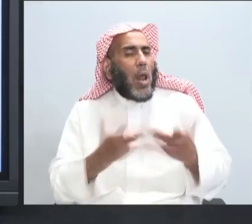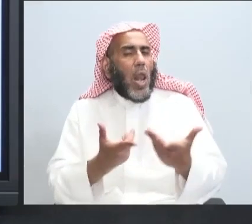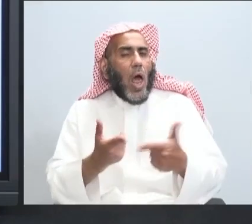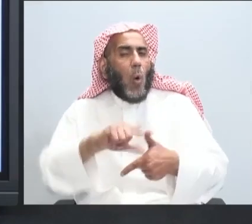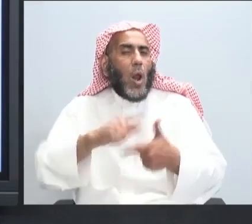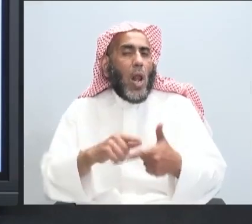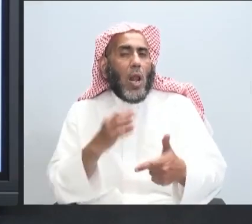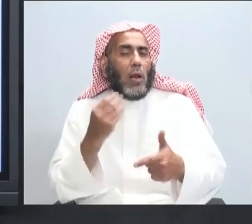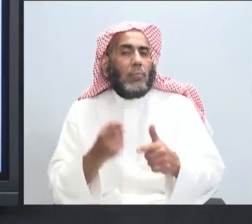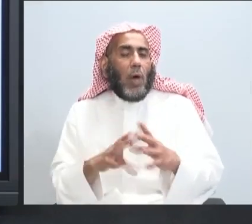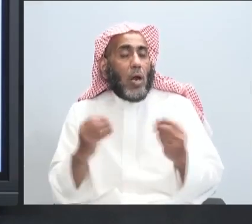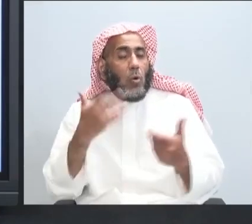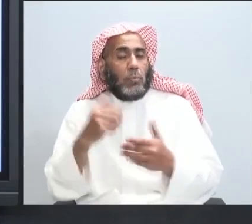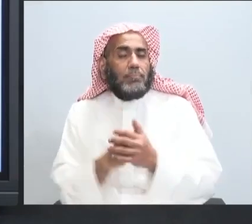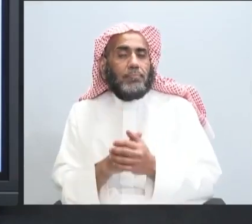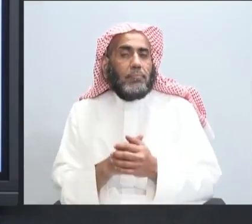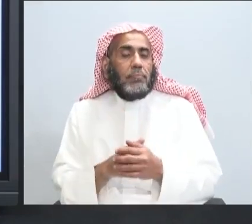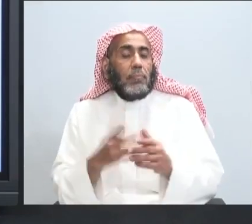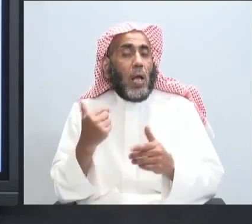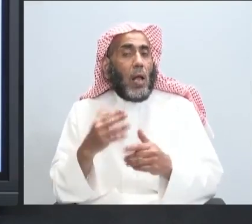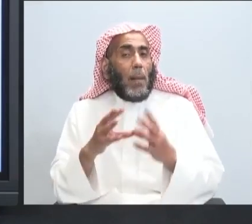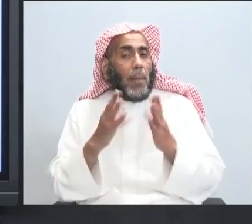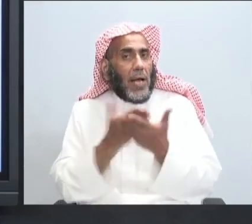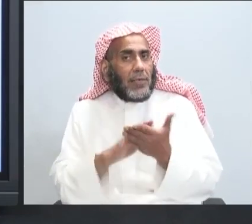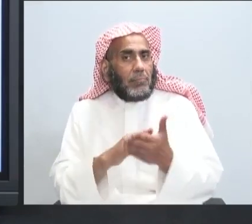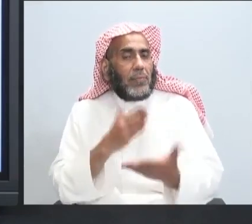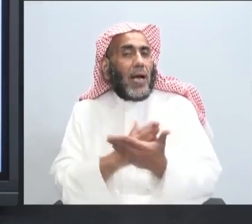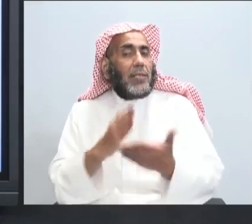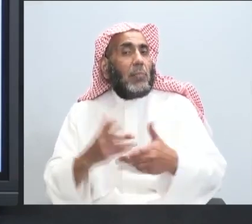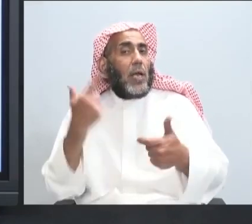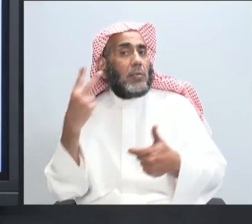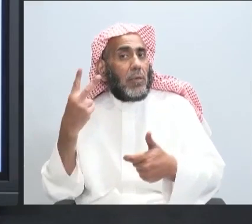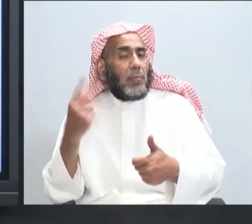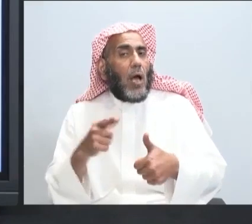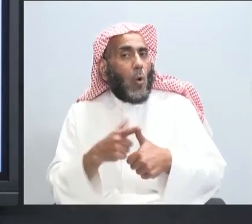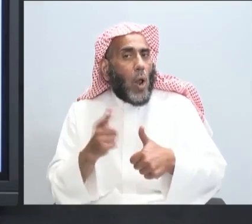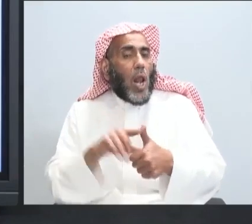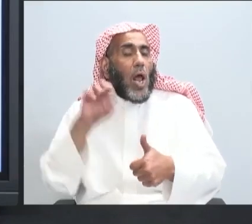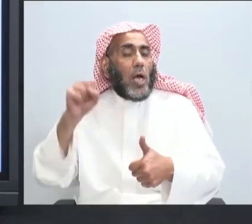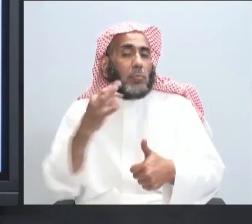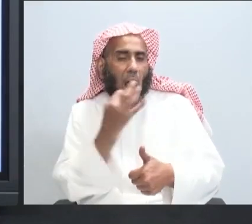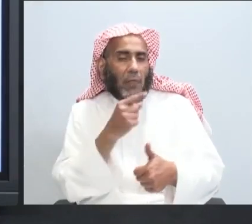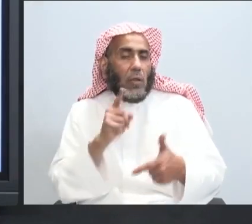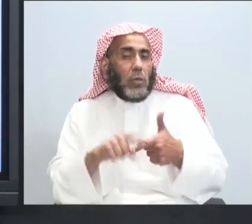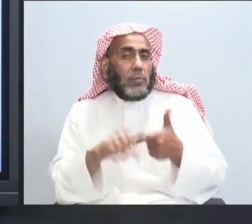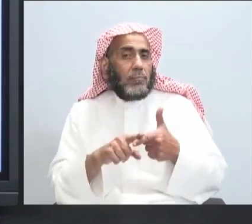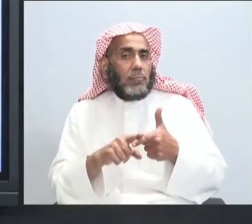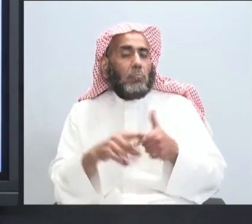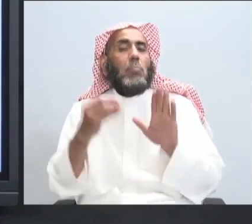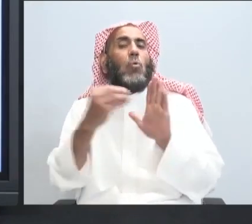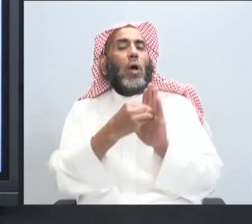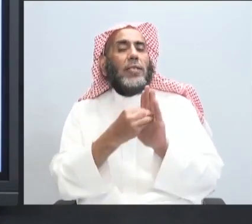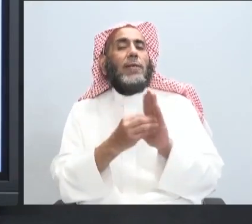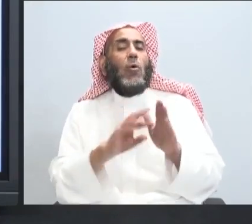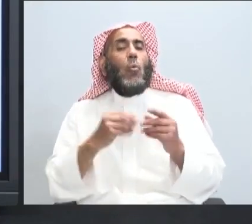معاجم الألفاظ؟ ما رأيكم؟ لما تحدثنا عن المعاجم وذكرنا أنها تنقسم إلى قسمين، قسم يختص بالألفاظ وقسم يختص